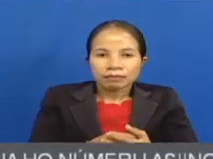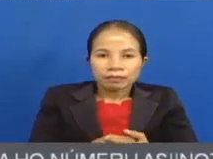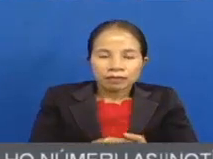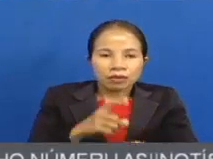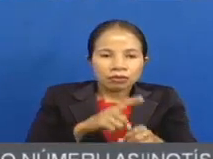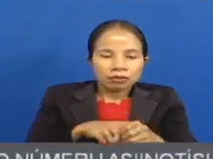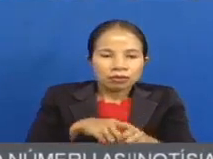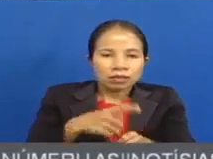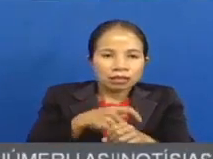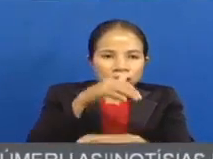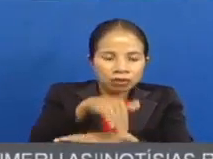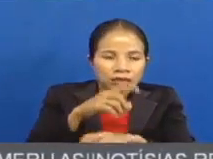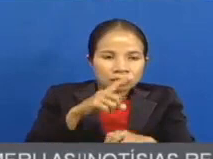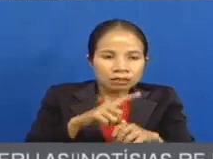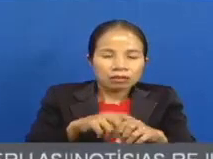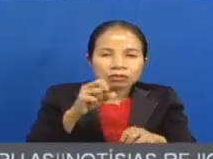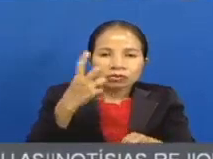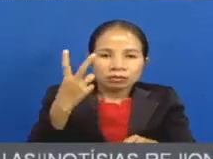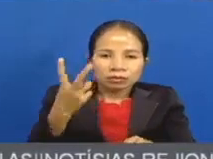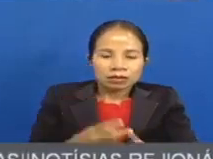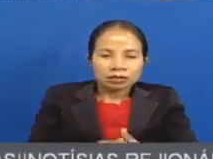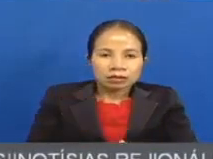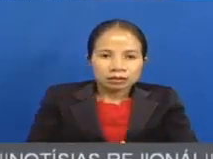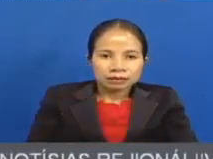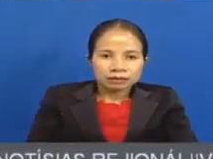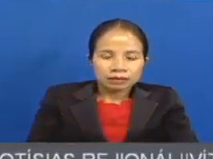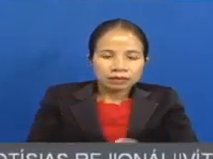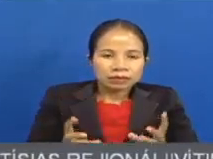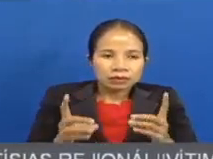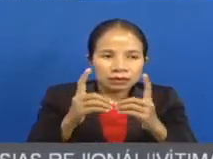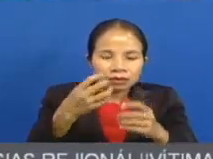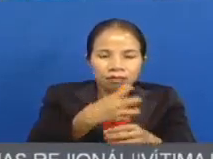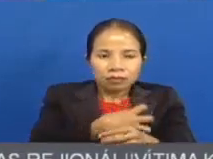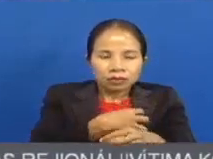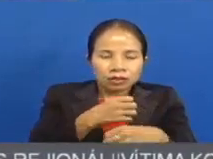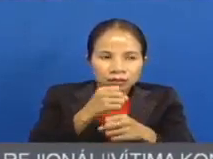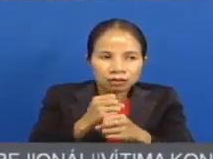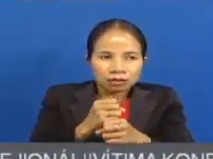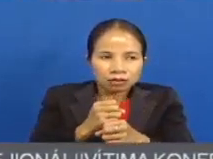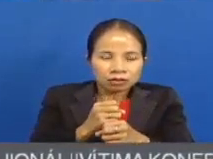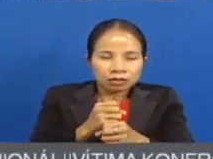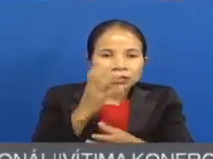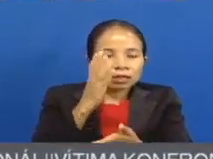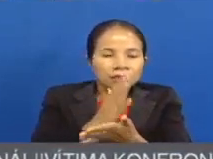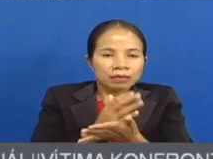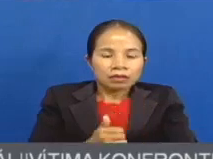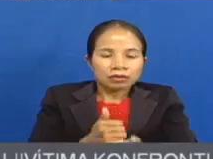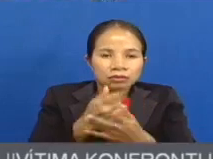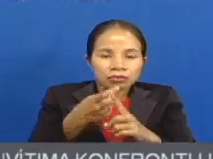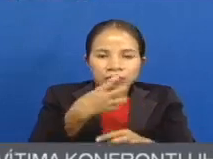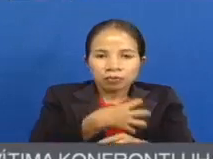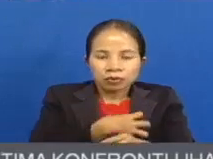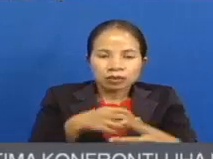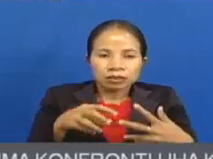kalan maizu menos tuku sanoloresin rua. Husi akontesimento ne polisi halau keda sintervensaun no apoio husi unidade